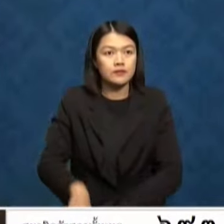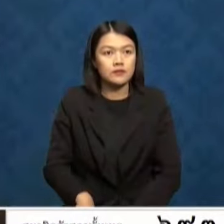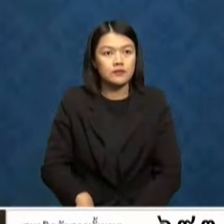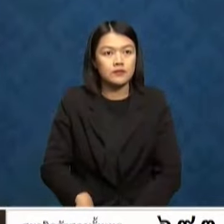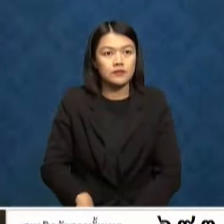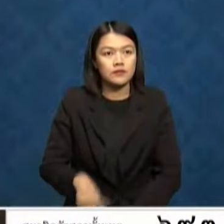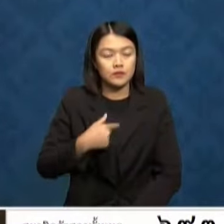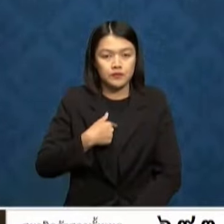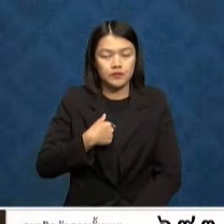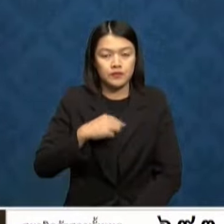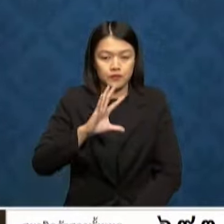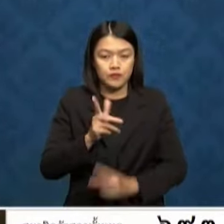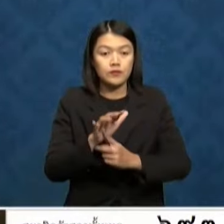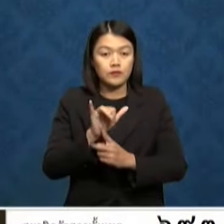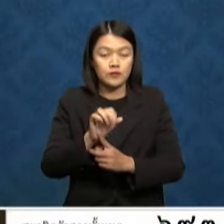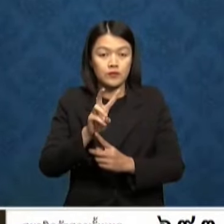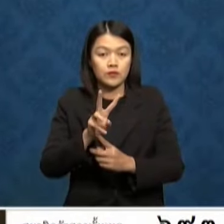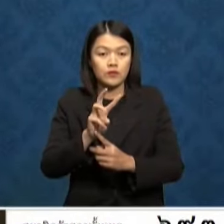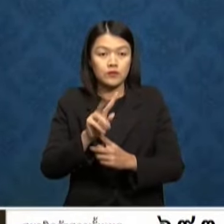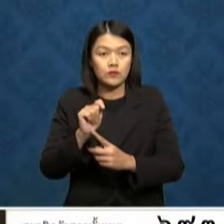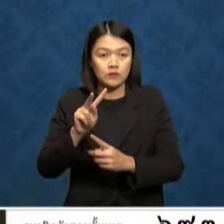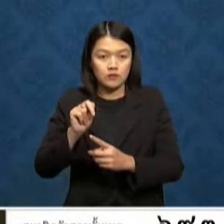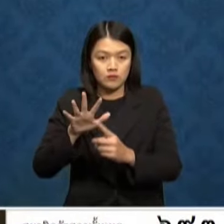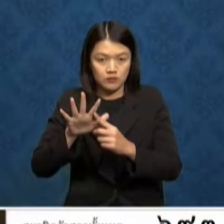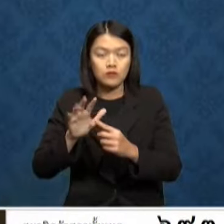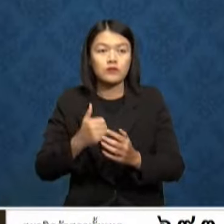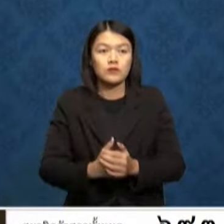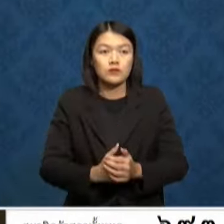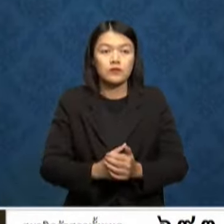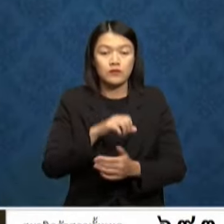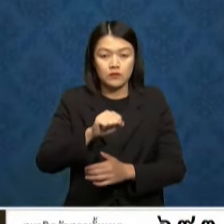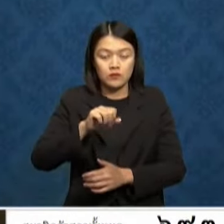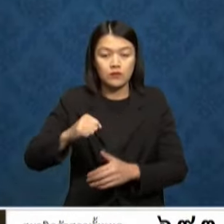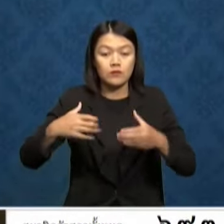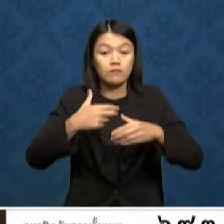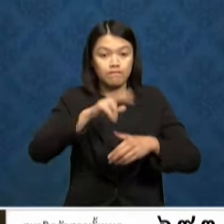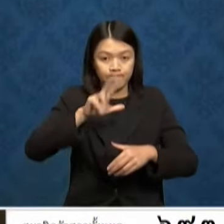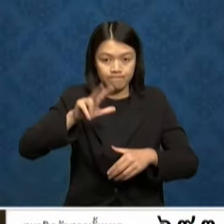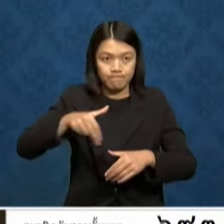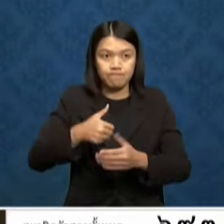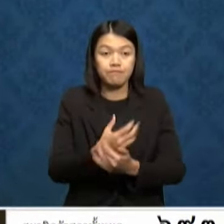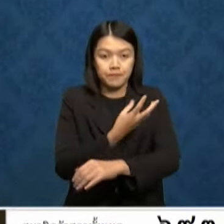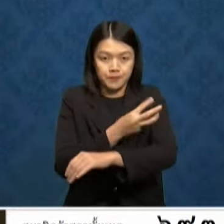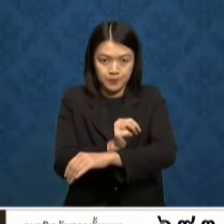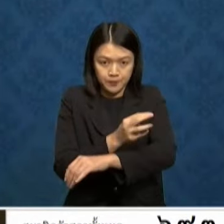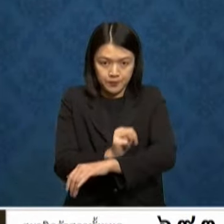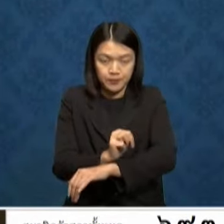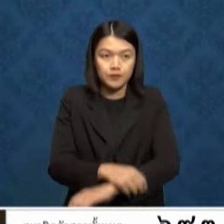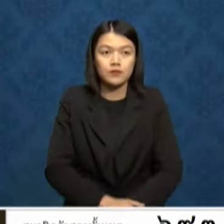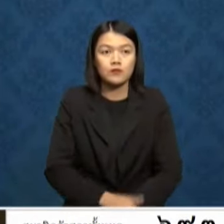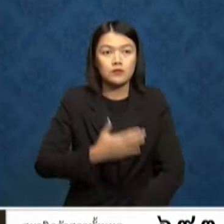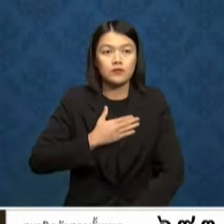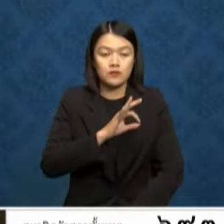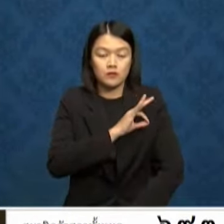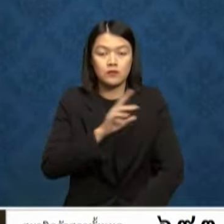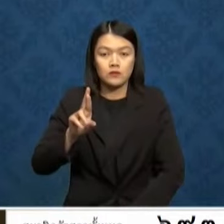ท่านประธานครับกระผมชัยวัฒนาติณรัตน์ผู้แทนราษฎรพรรคเพื่อไทยมหาสารคามในฐานะ